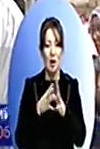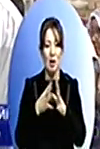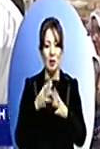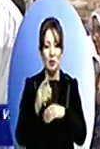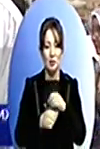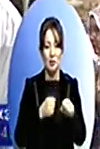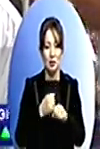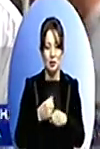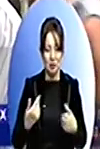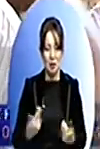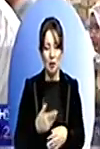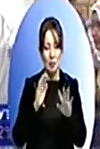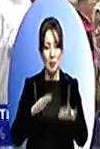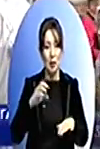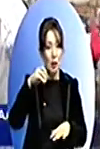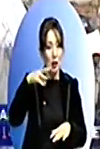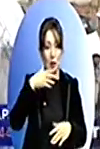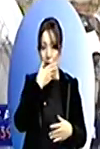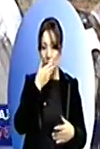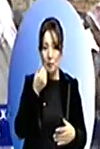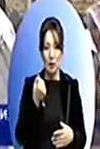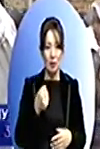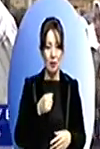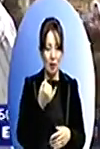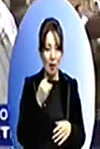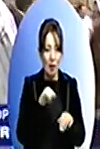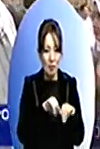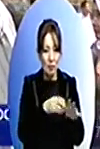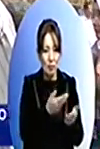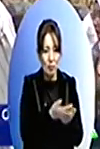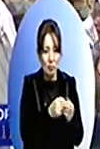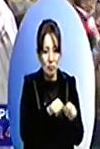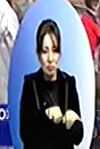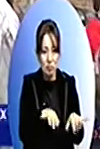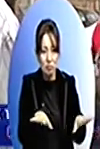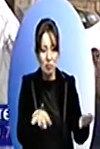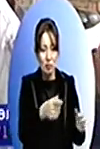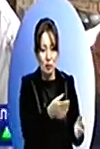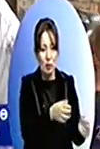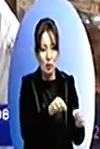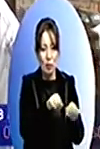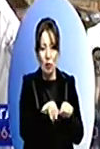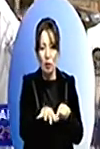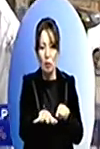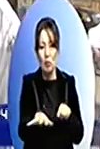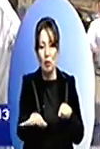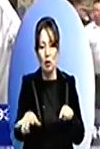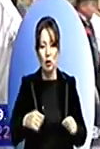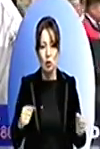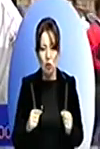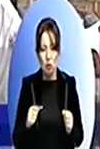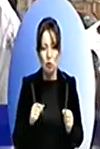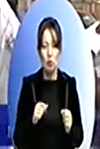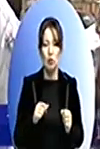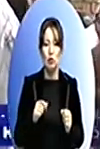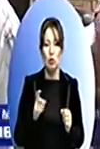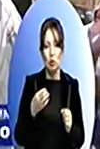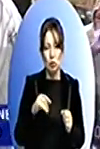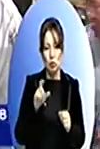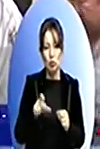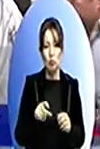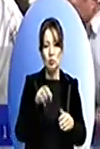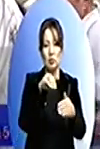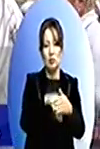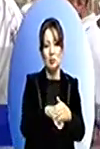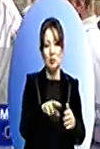байна да гэрэлгүй. Айл айласаа нэг аацны торшны мавсан одоо хөрөг хүлдөөгч гэдэг нь энэ тэнд айлууд